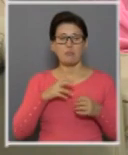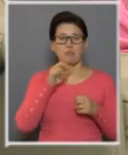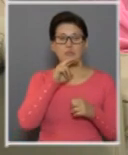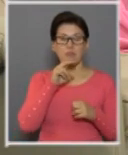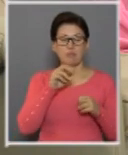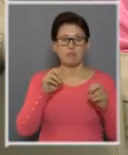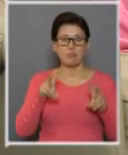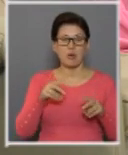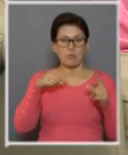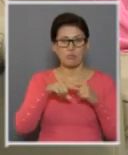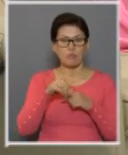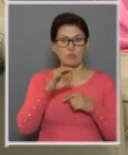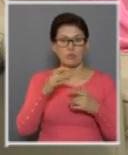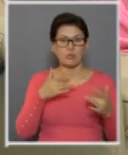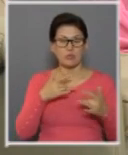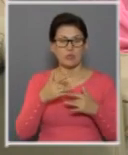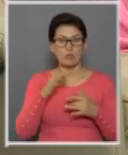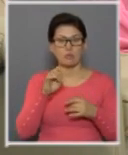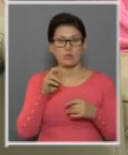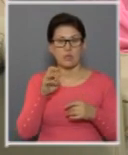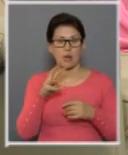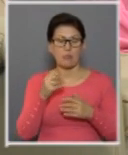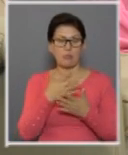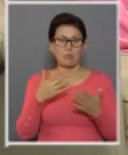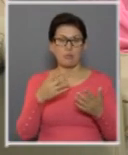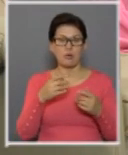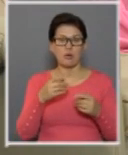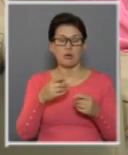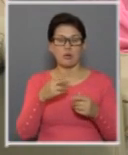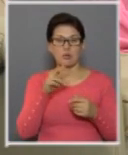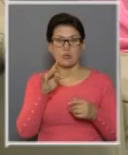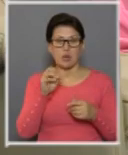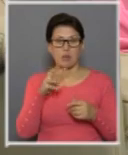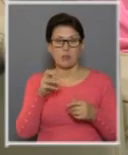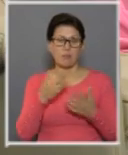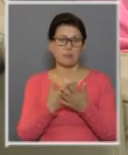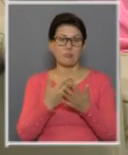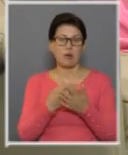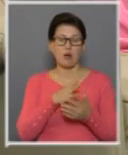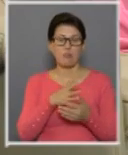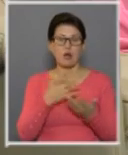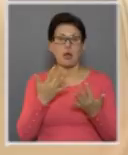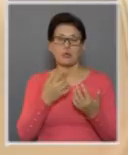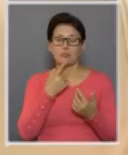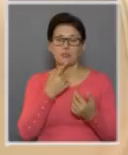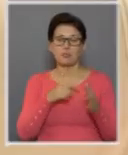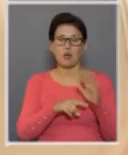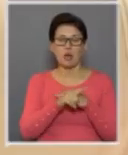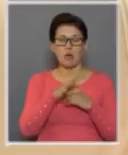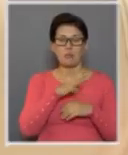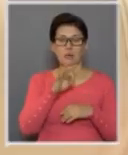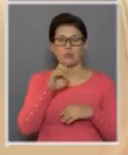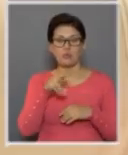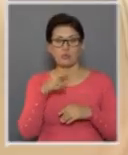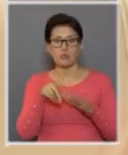қайсы саласы? Мұз драма, драма деп бөлінеді. Мия жүре деп бөлінеді. Драмасы, иә? Енді қаншалықты қиын? Ең басында YouTube-тан